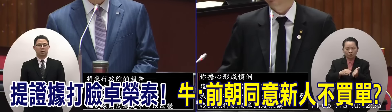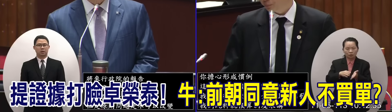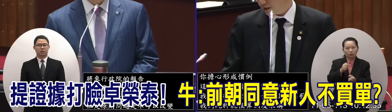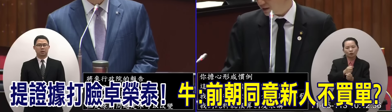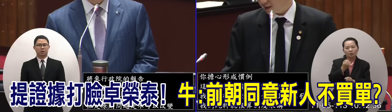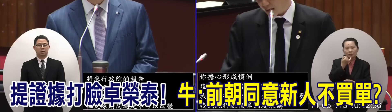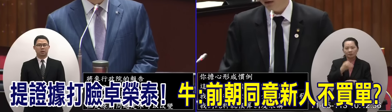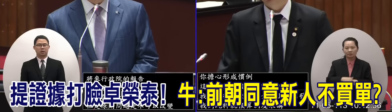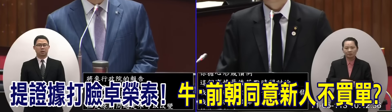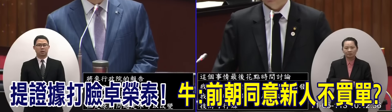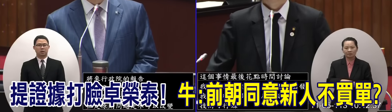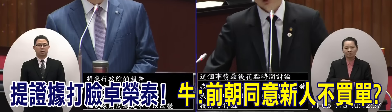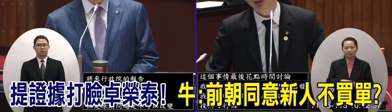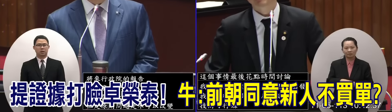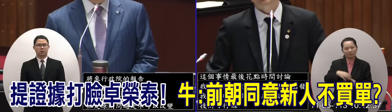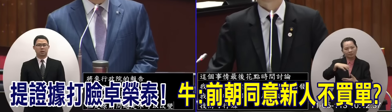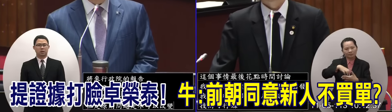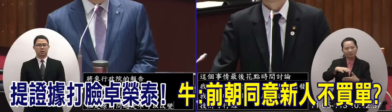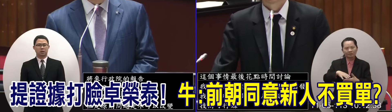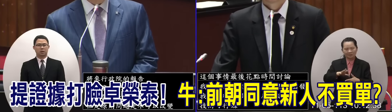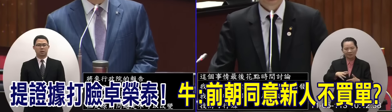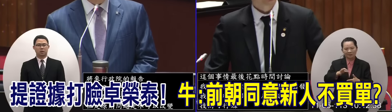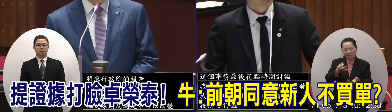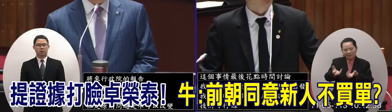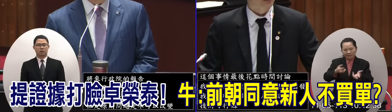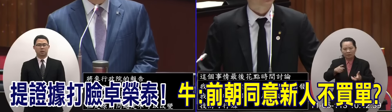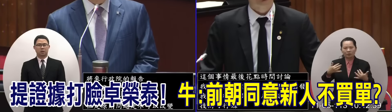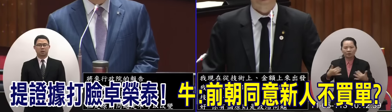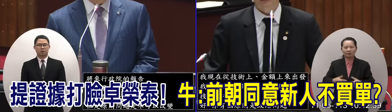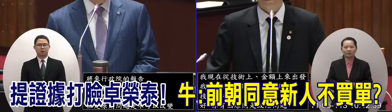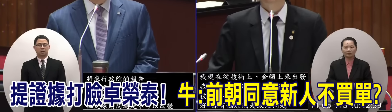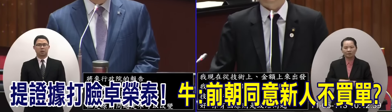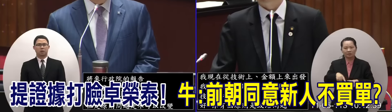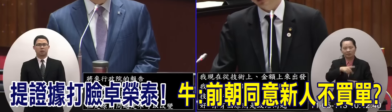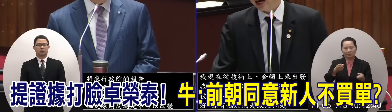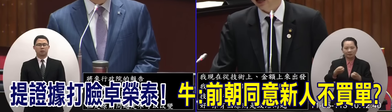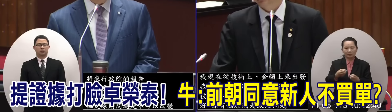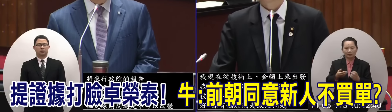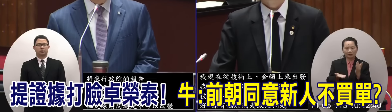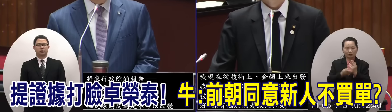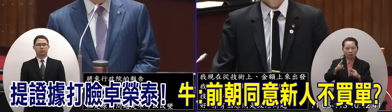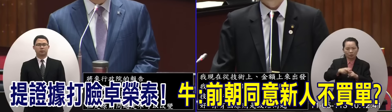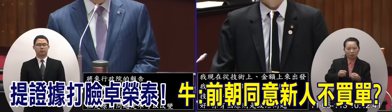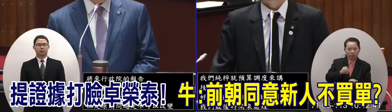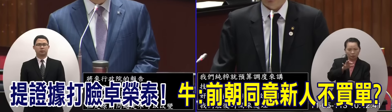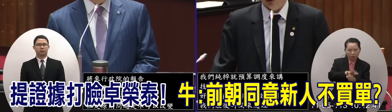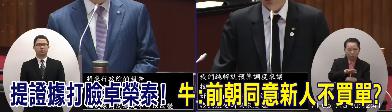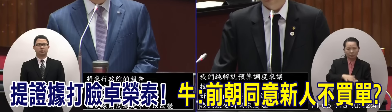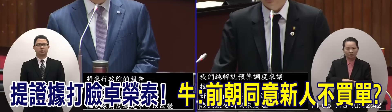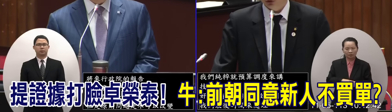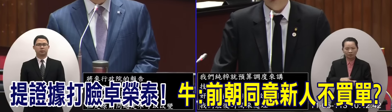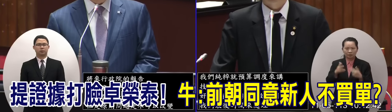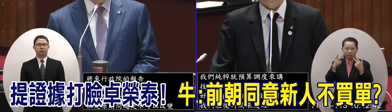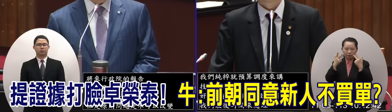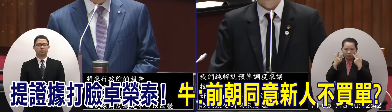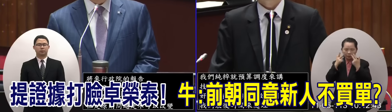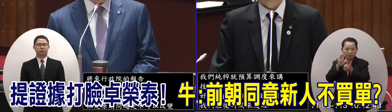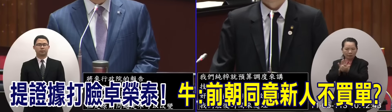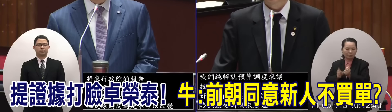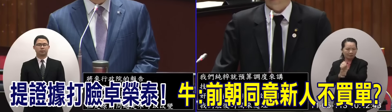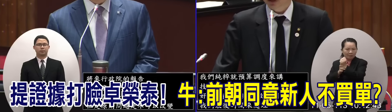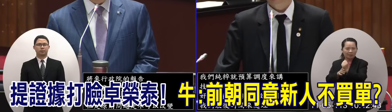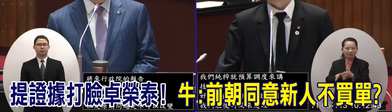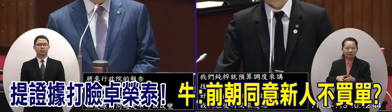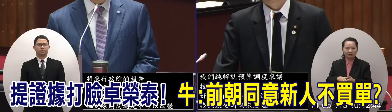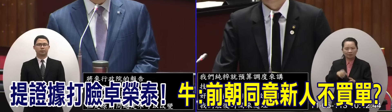其实本质上哦，其实它就是个分配问题。今天哦，大家去谈禁法补偿，大家积极的帮原住民争取预算，其实这是不